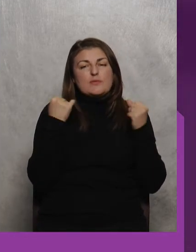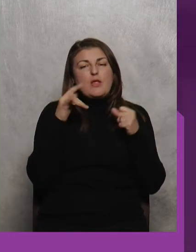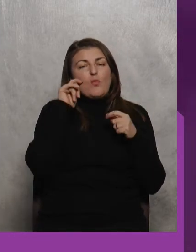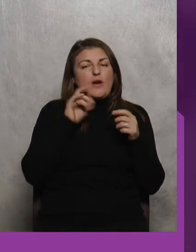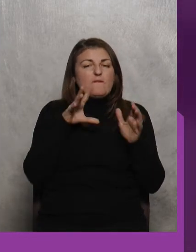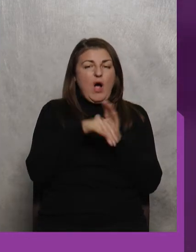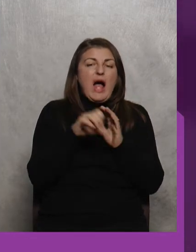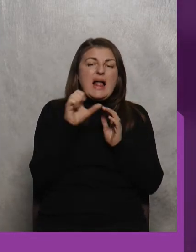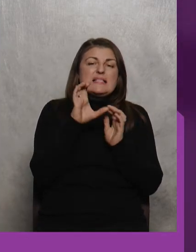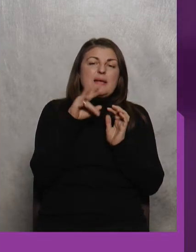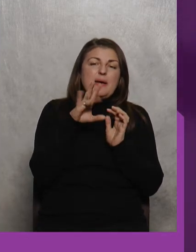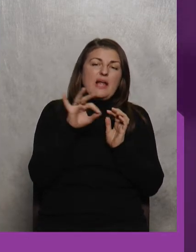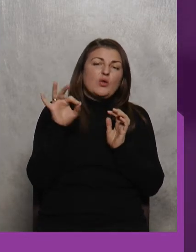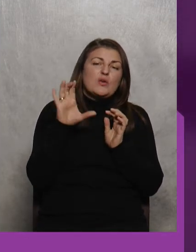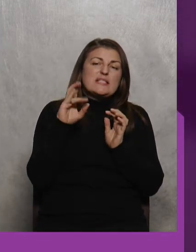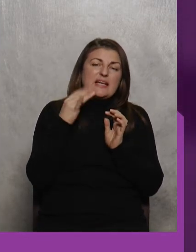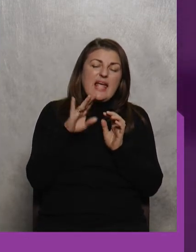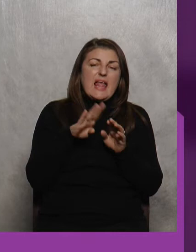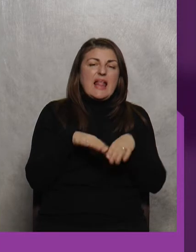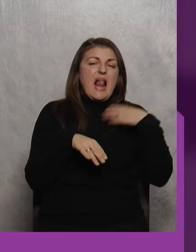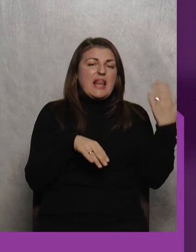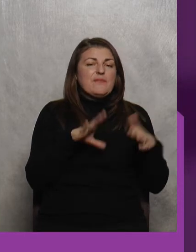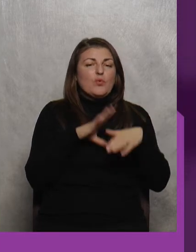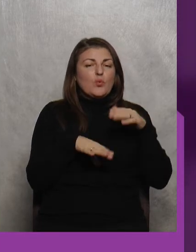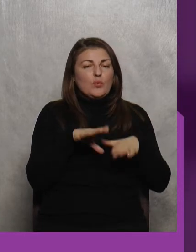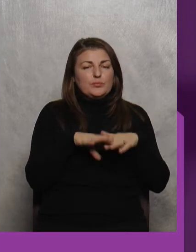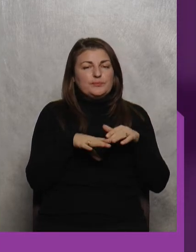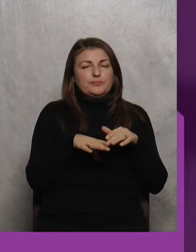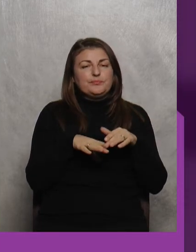Але Семеренко Сергій на ліву руку